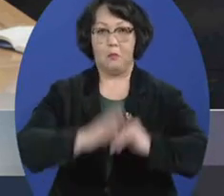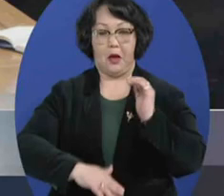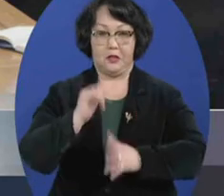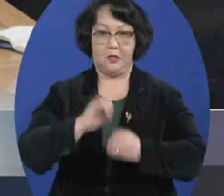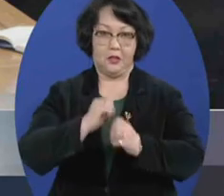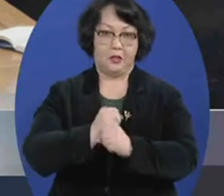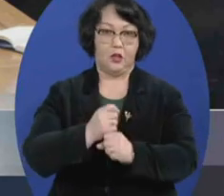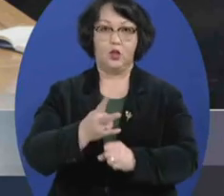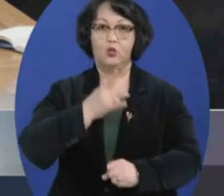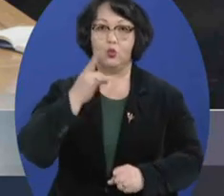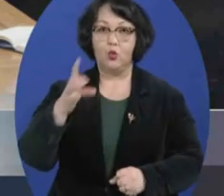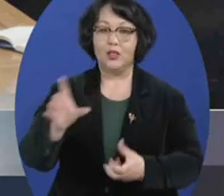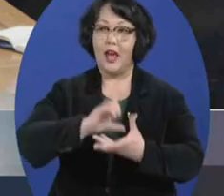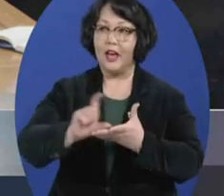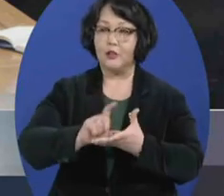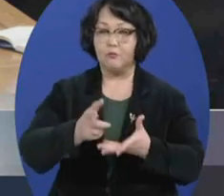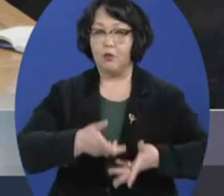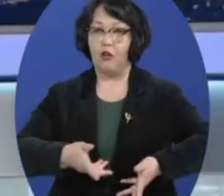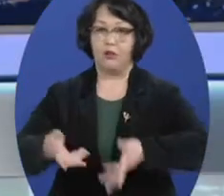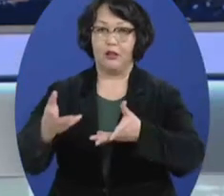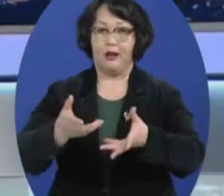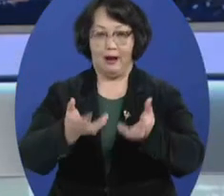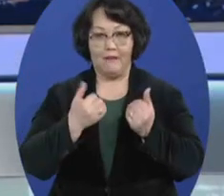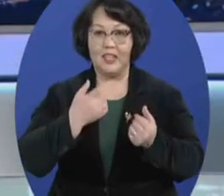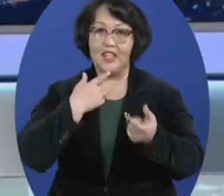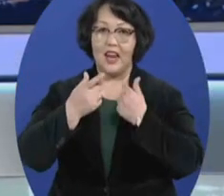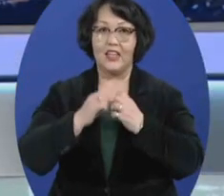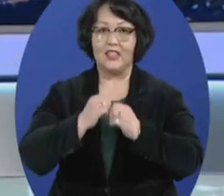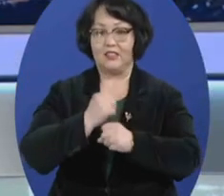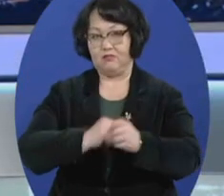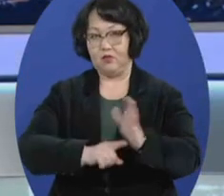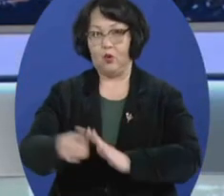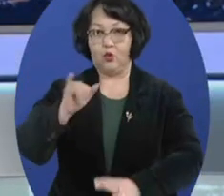байгаагийн зэрэгцээ нүүрс экспортлох яриа хэлэлцээч явагдаж байна. Улс төр нийгэм эдийн